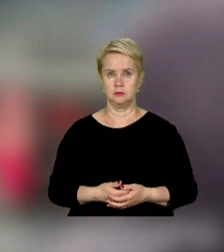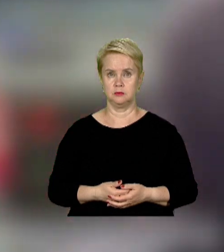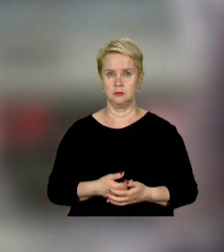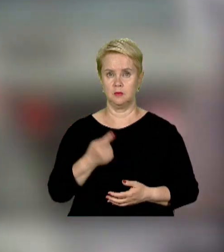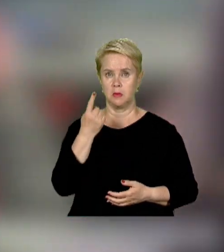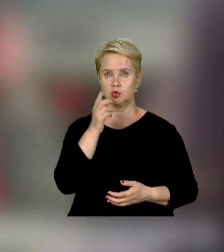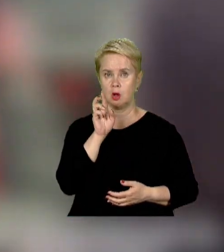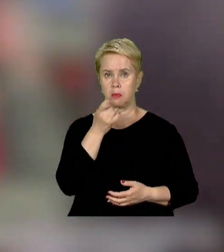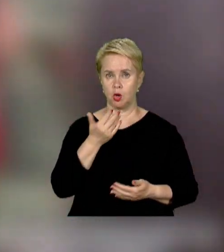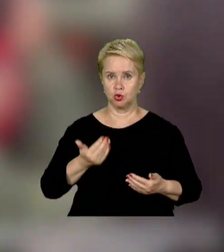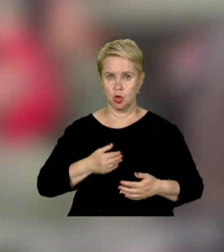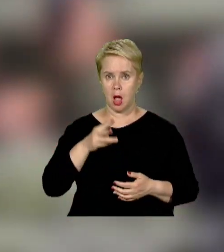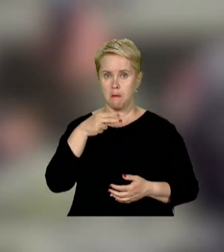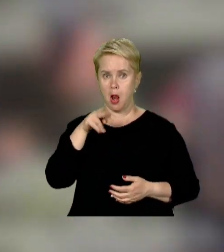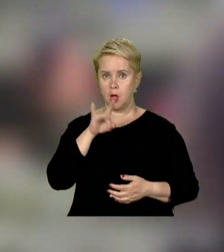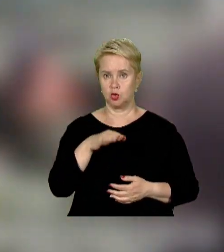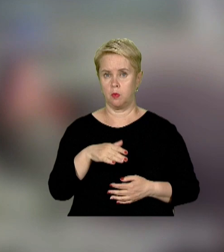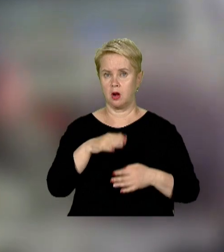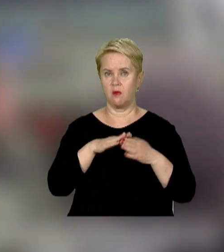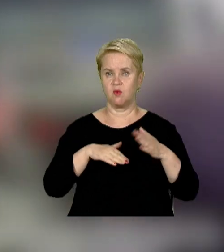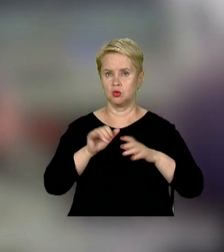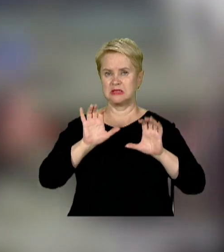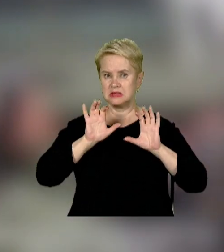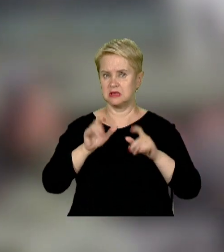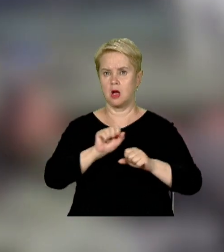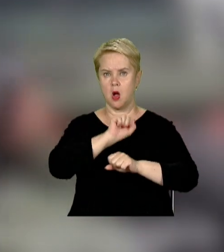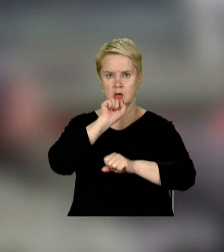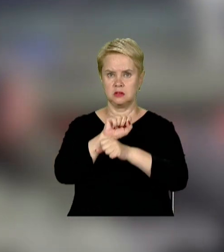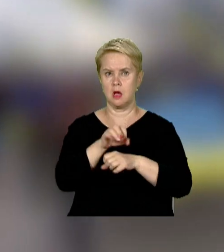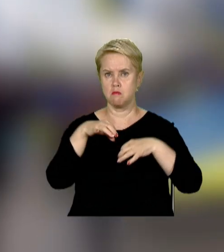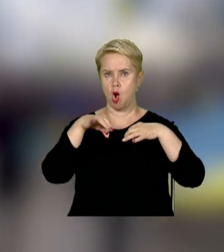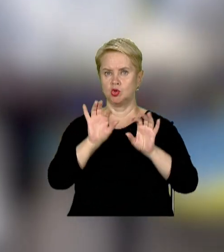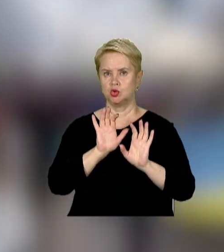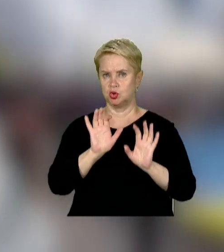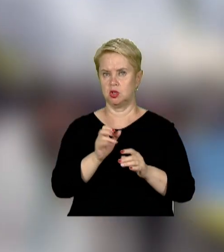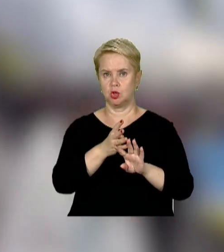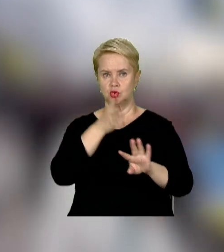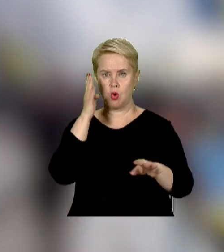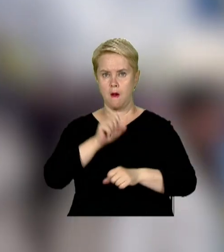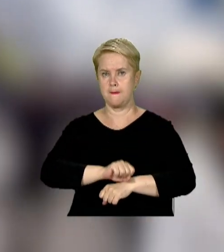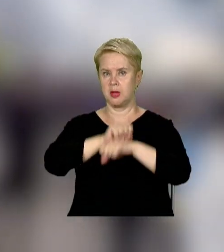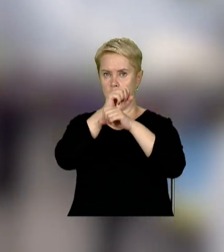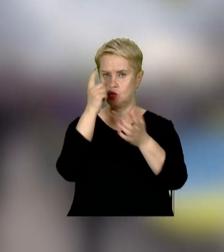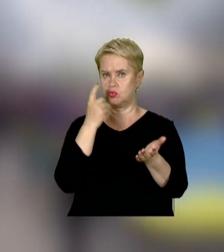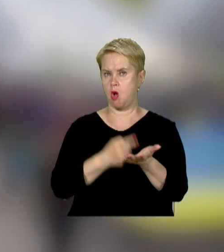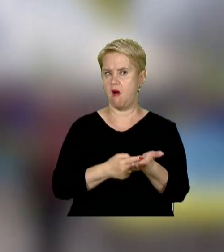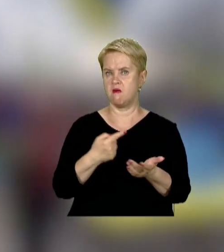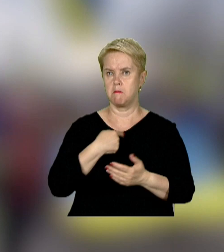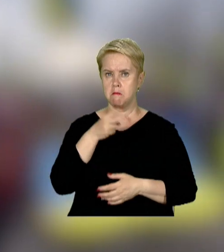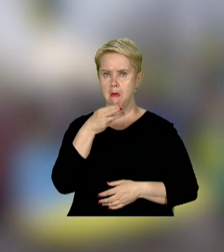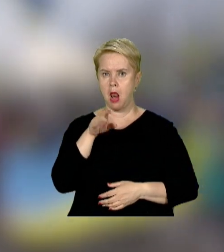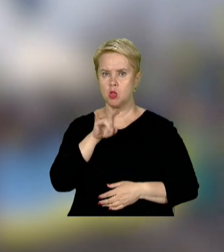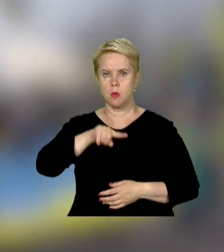Перше березня. Жителі Мелітополя голіруч намагаються зупинити російські бронемашини. На черговому мітингу доводять – Мелітополь –